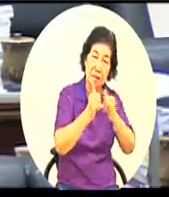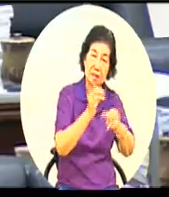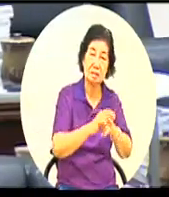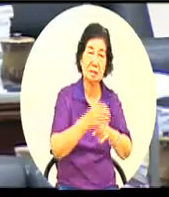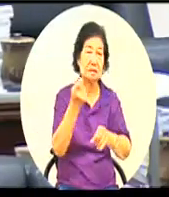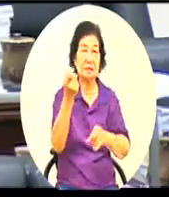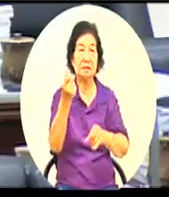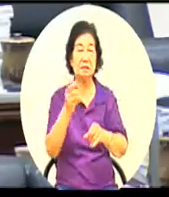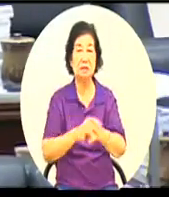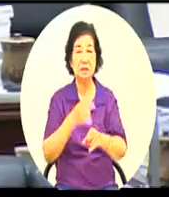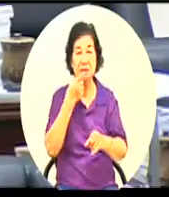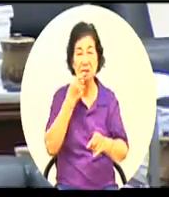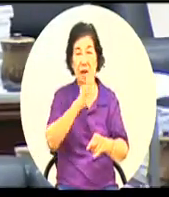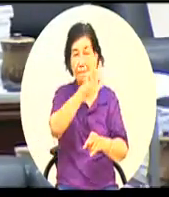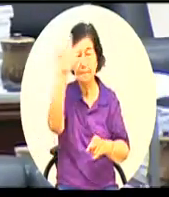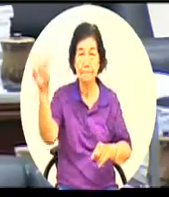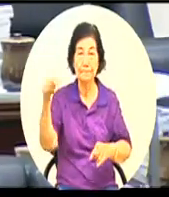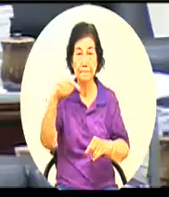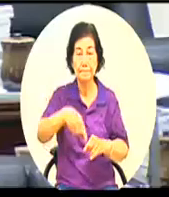啊，这日时啊。